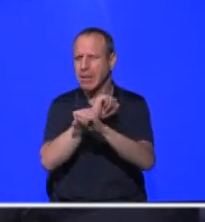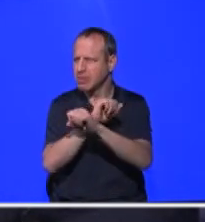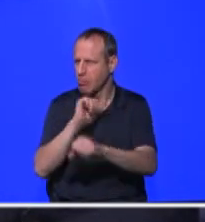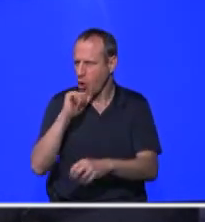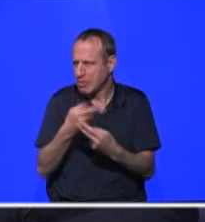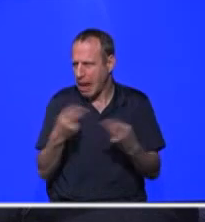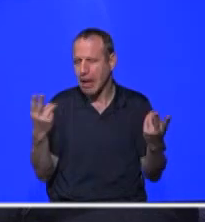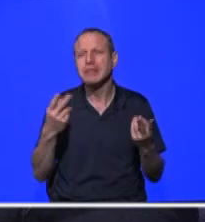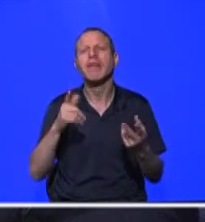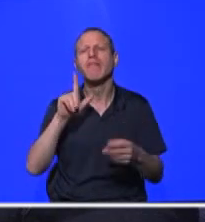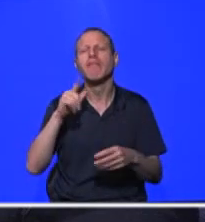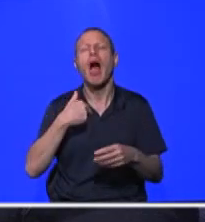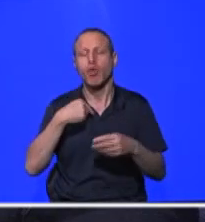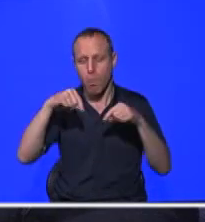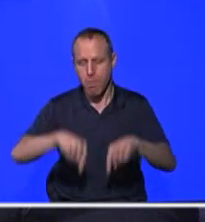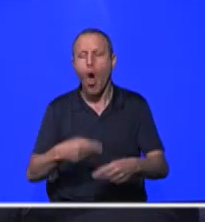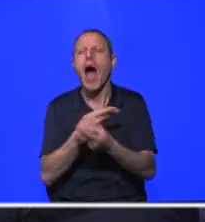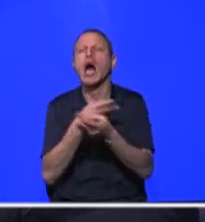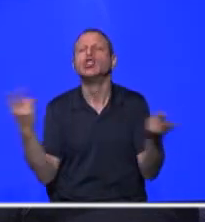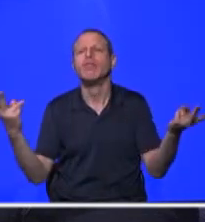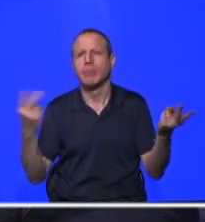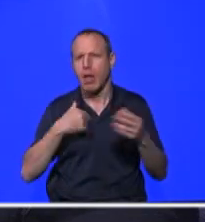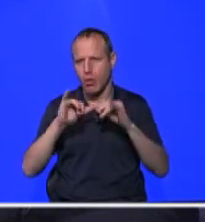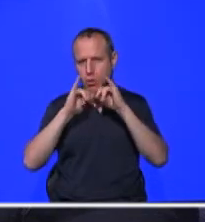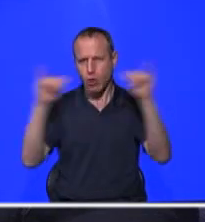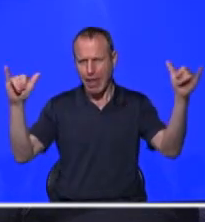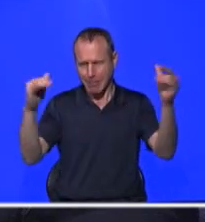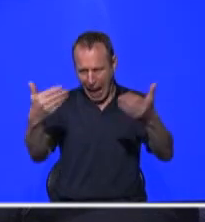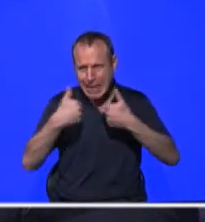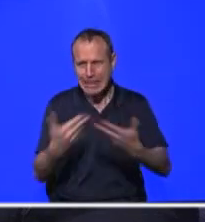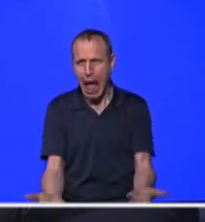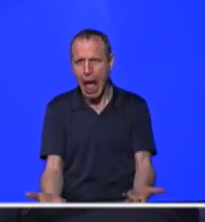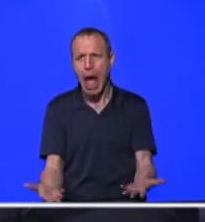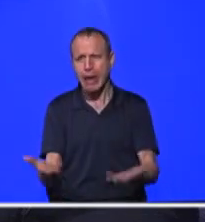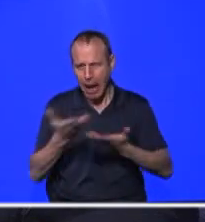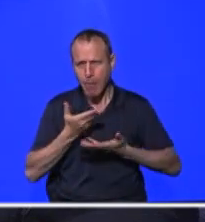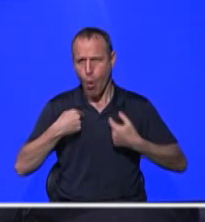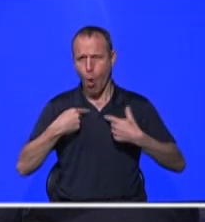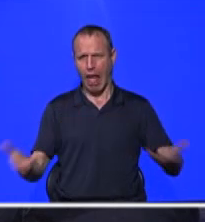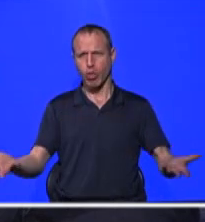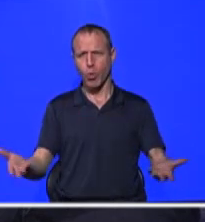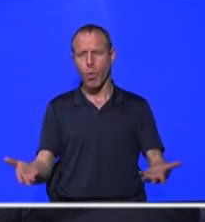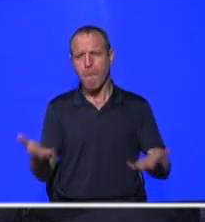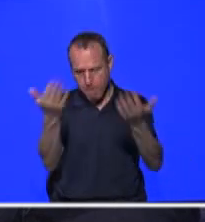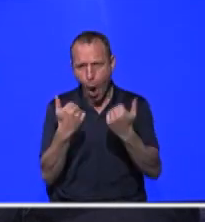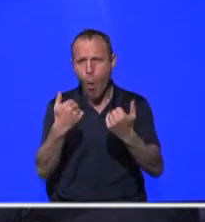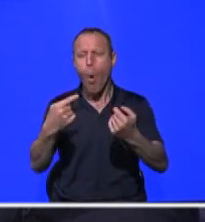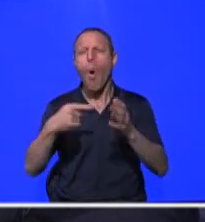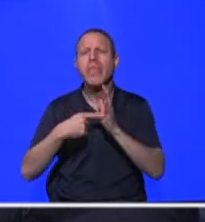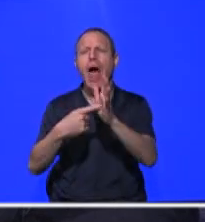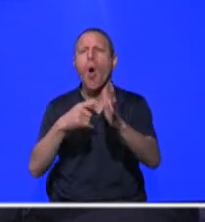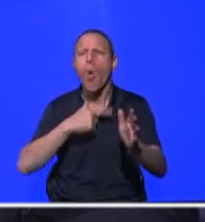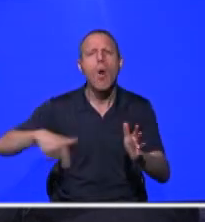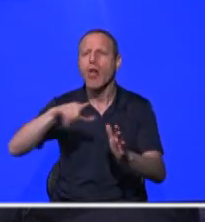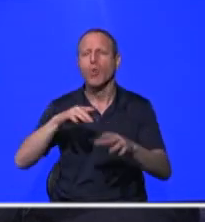בכלל. אבל הנה אנחנו פה חשופים. אנחנו זועקים לעזרה. בואו תקבלו אותנו. בואו תראו לנו את הדרך